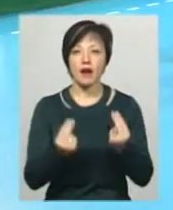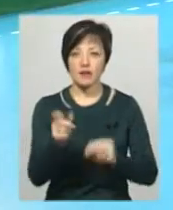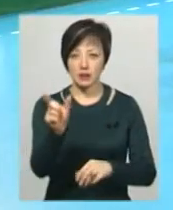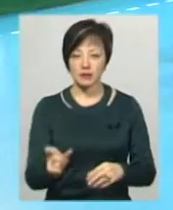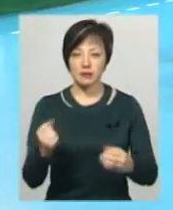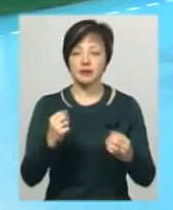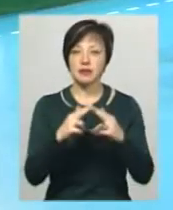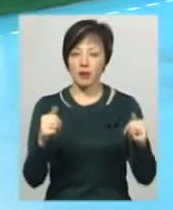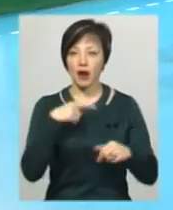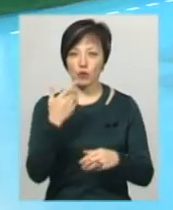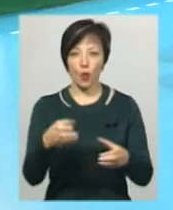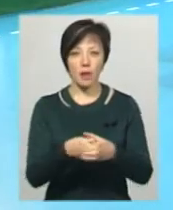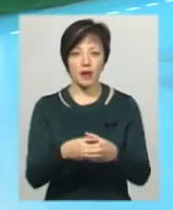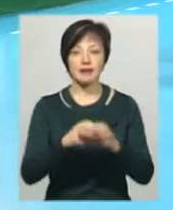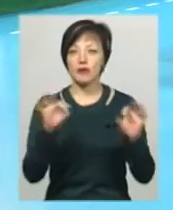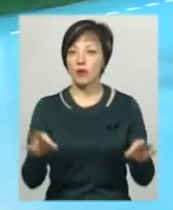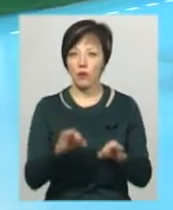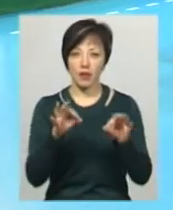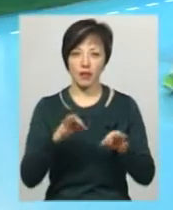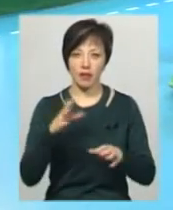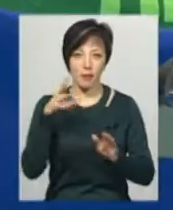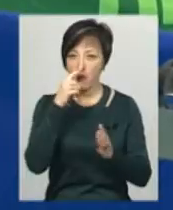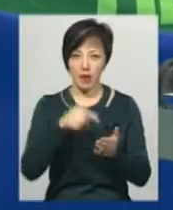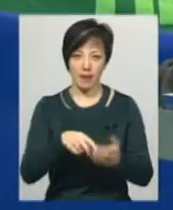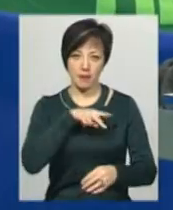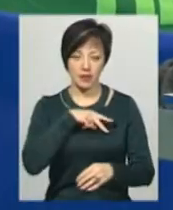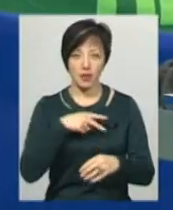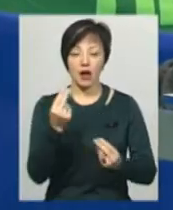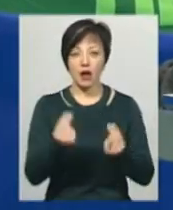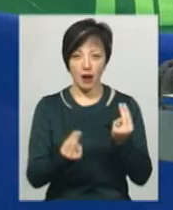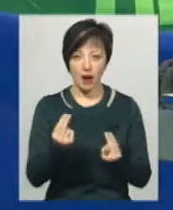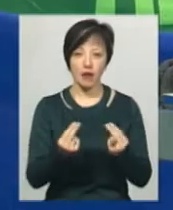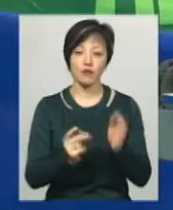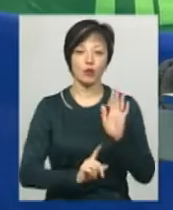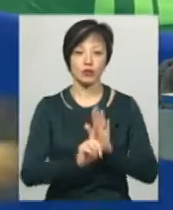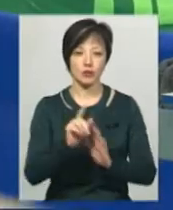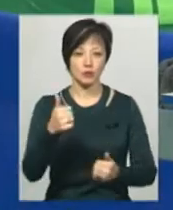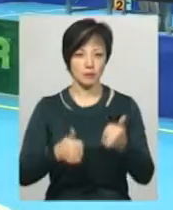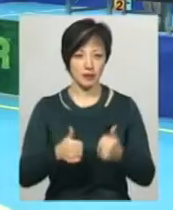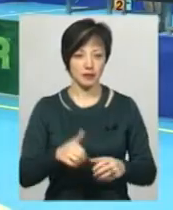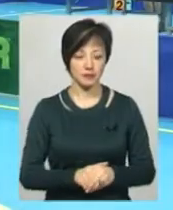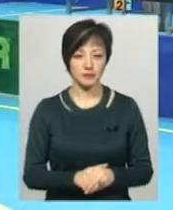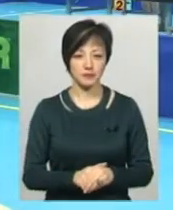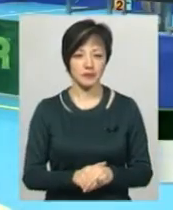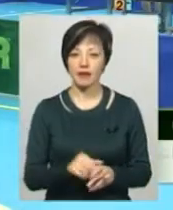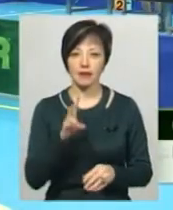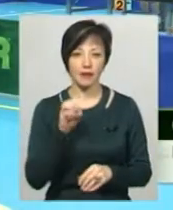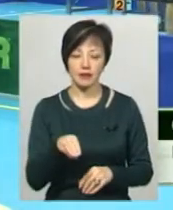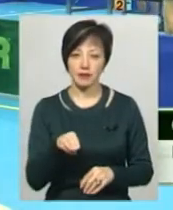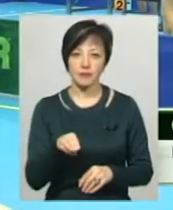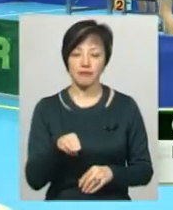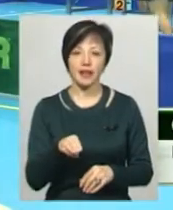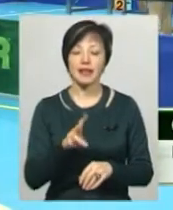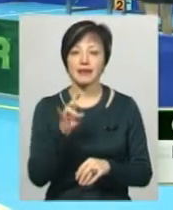Олександр Малов каже, його команда ще жодного разу не була в призерах, хоча грає в клубному чемпіонаті від початку змагань. Ні,